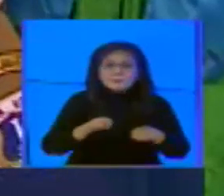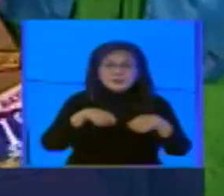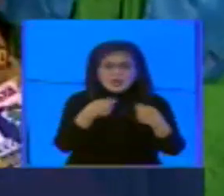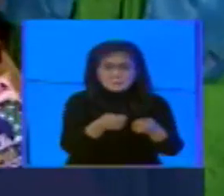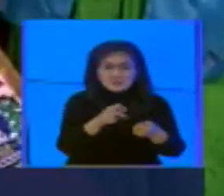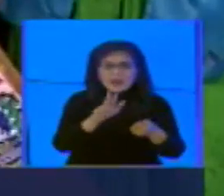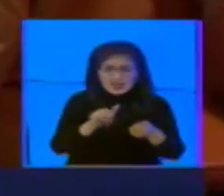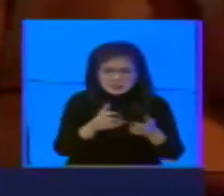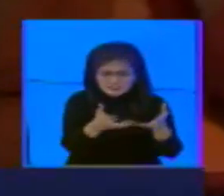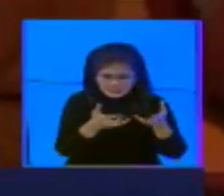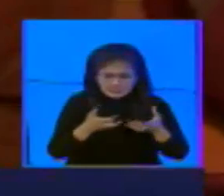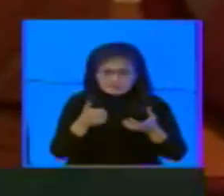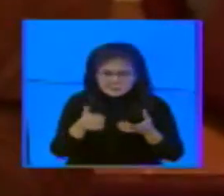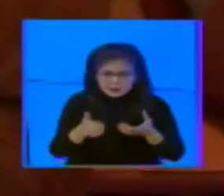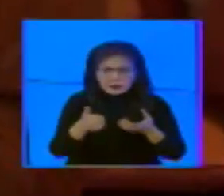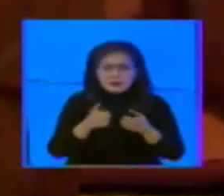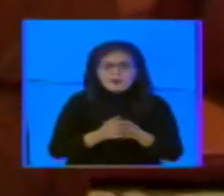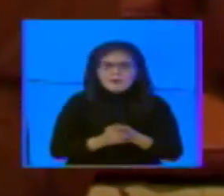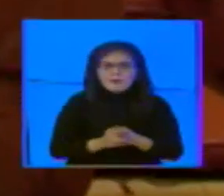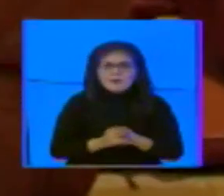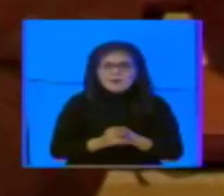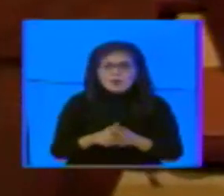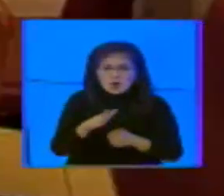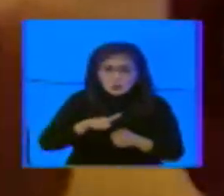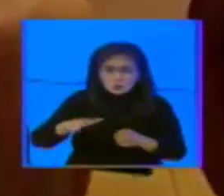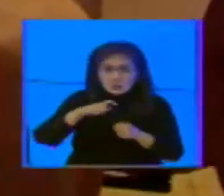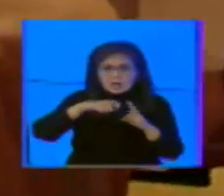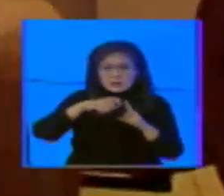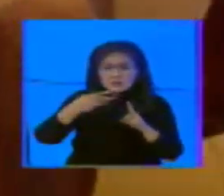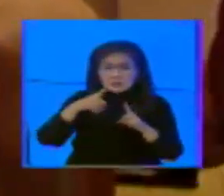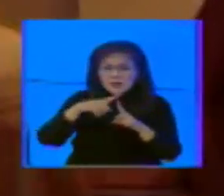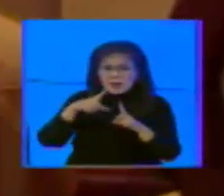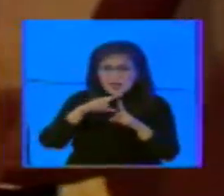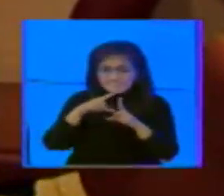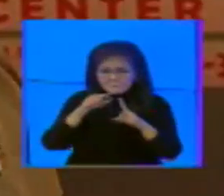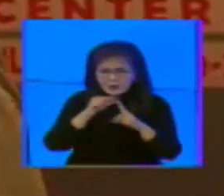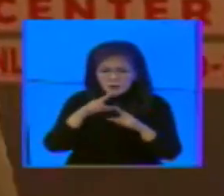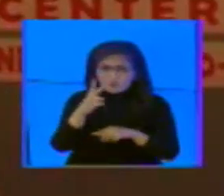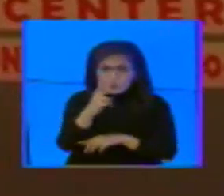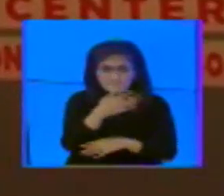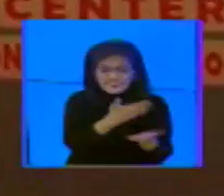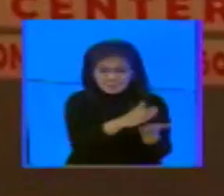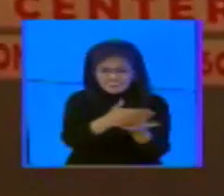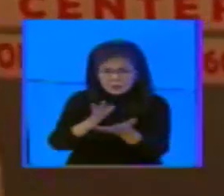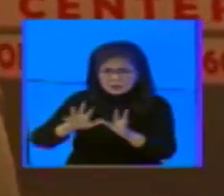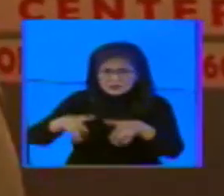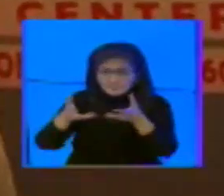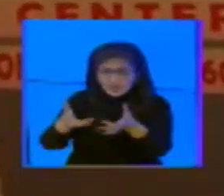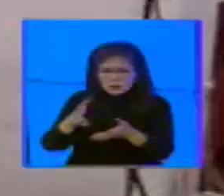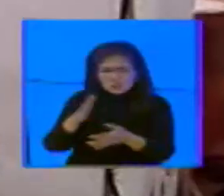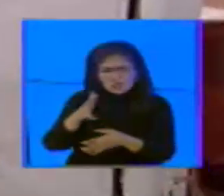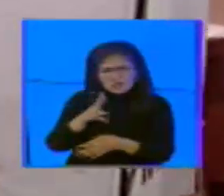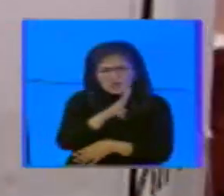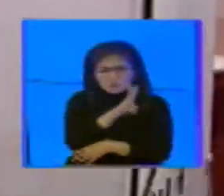bisa dapat juga gitu. Kelurahan Kelapa II sendiri sudah mendistribusikan paket bantuan sosial kepada sekitar 2.500